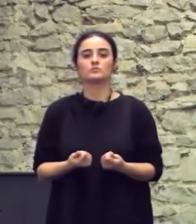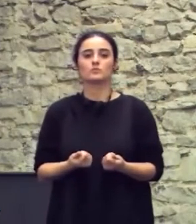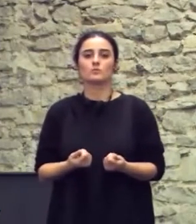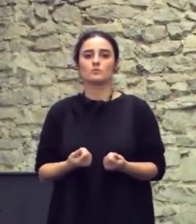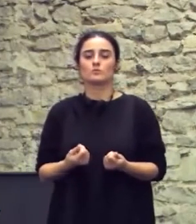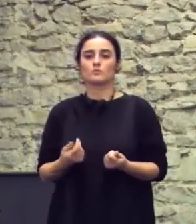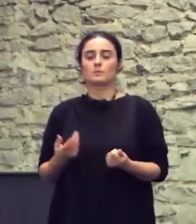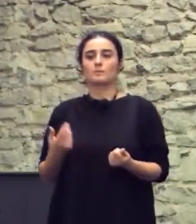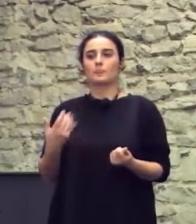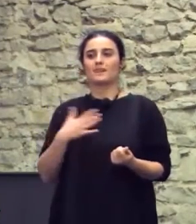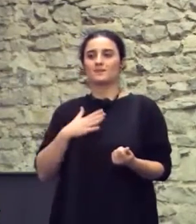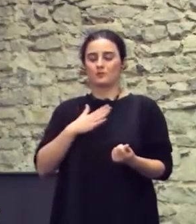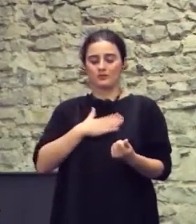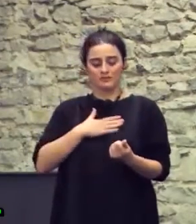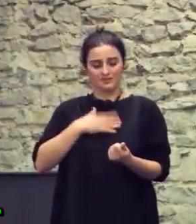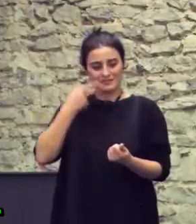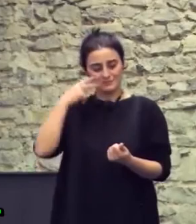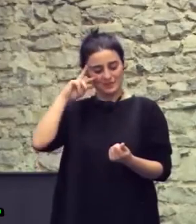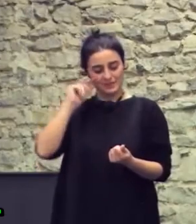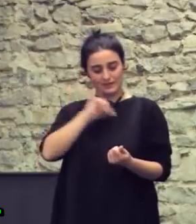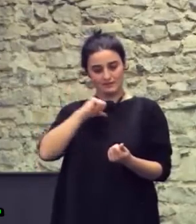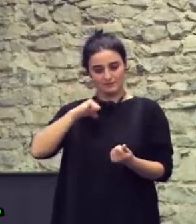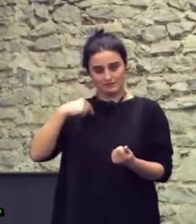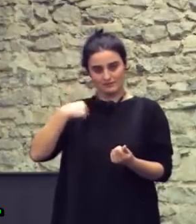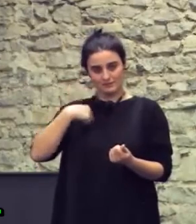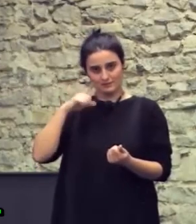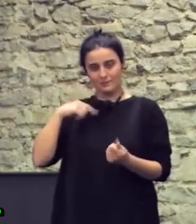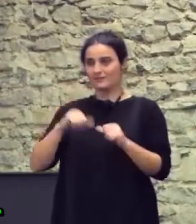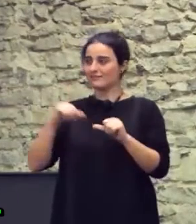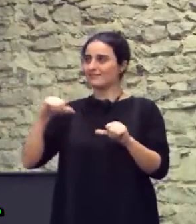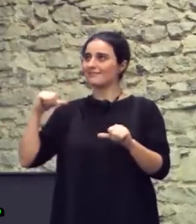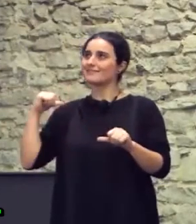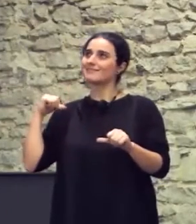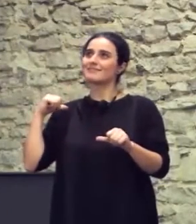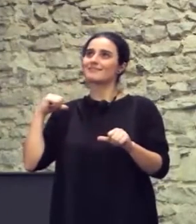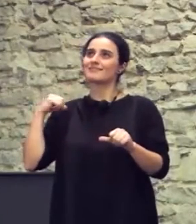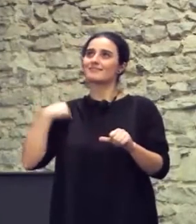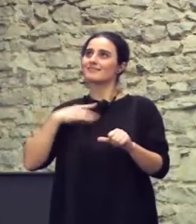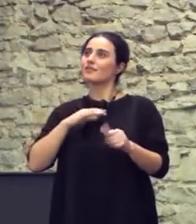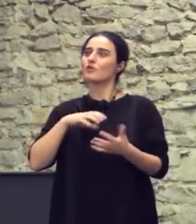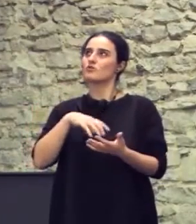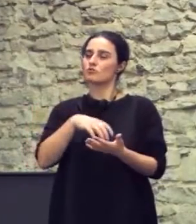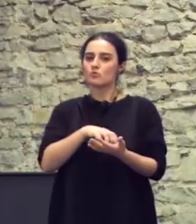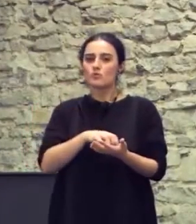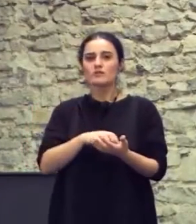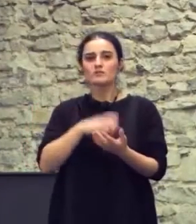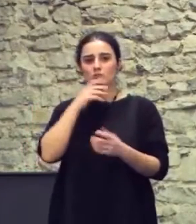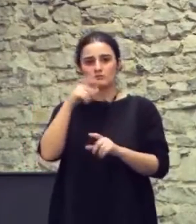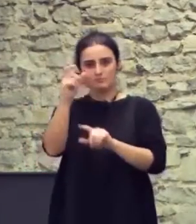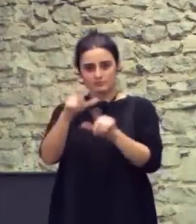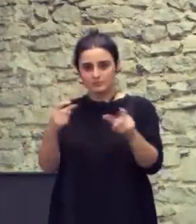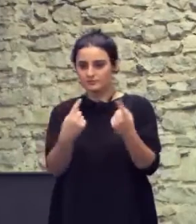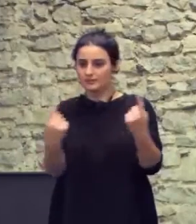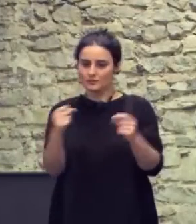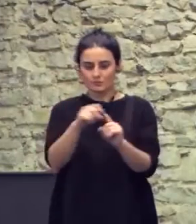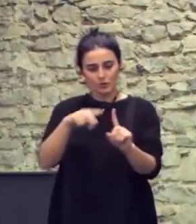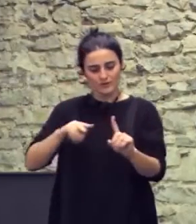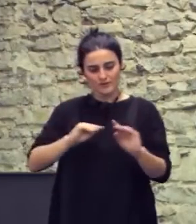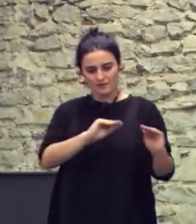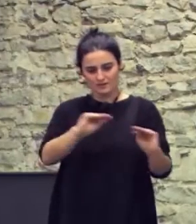Esperientzia proiektik hitz eginez, nik zalantza handiak dauzkat, gaur eguneko edo jende batek planteatzen duen ikuspegitik niri